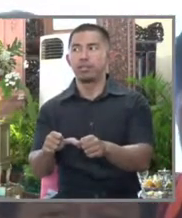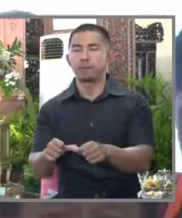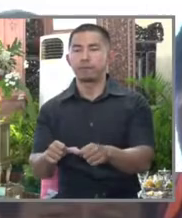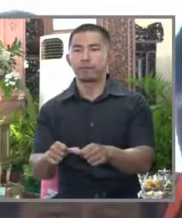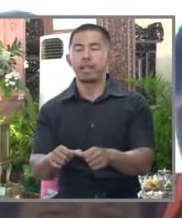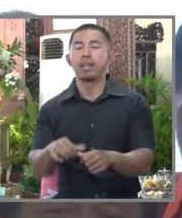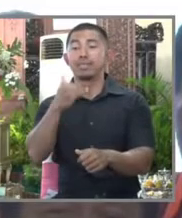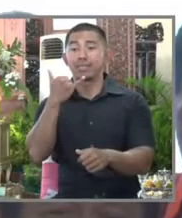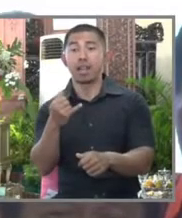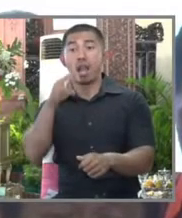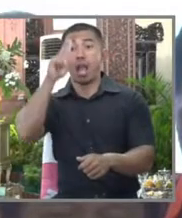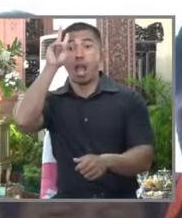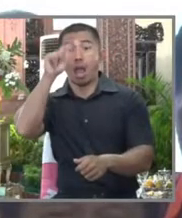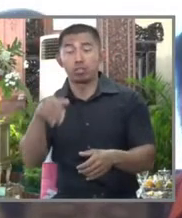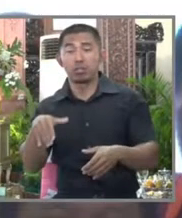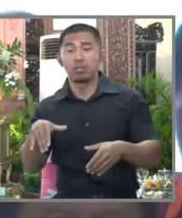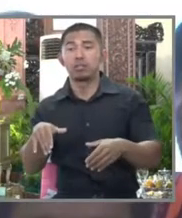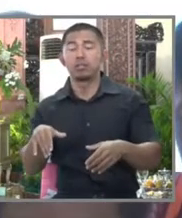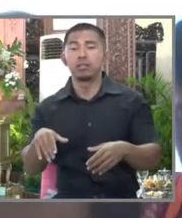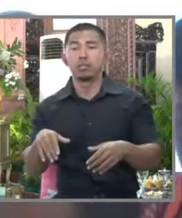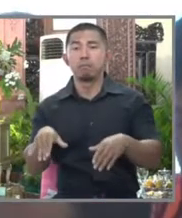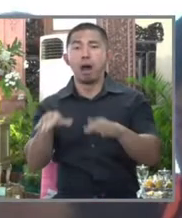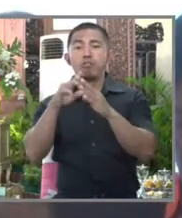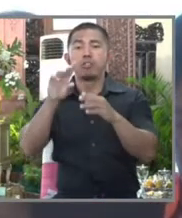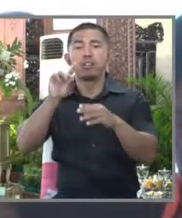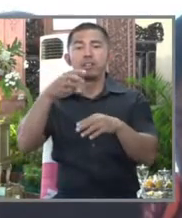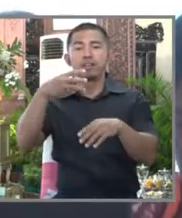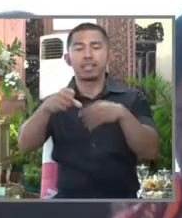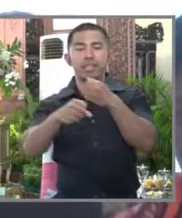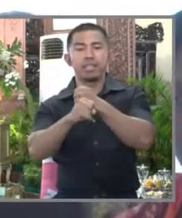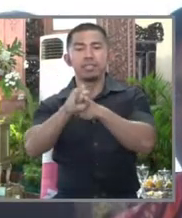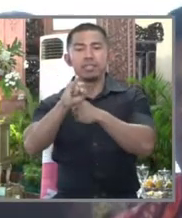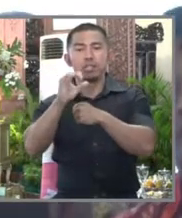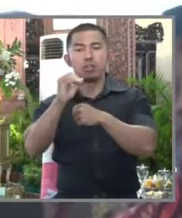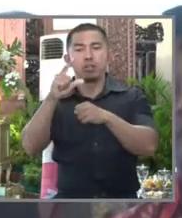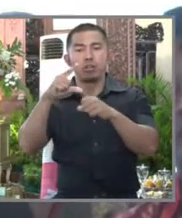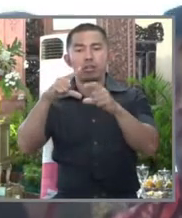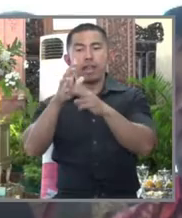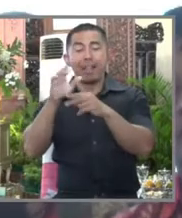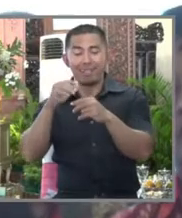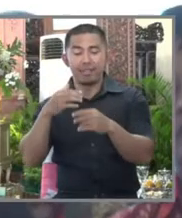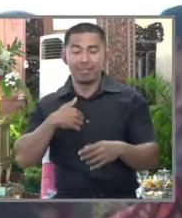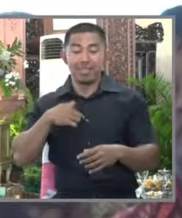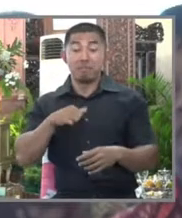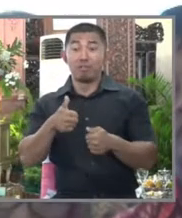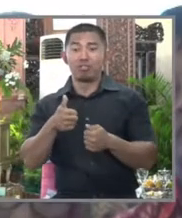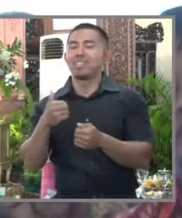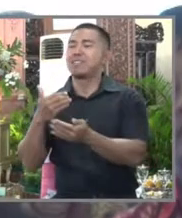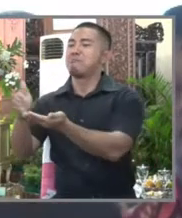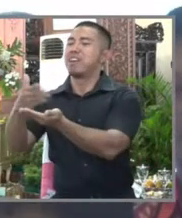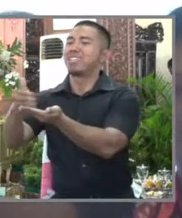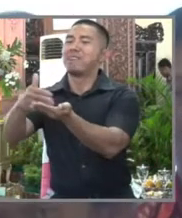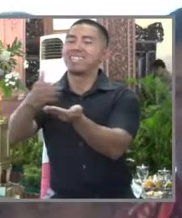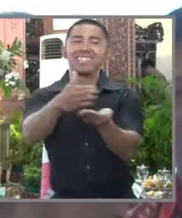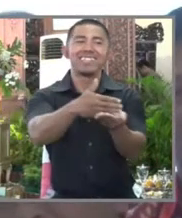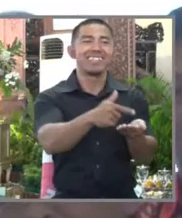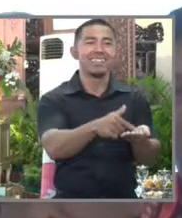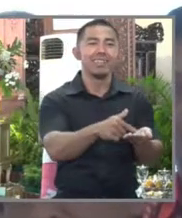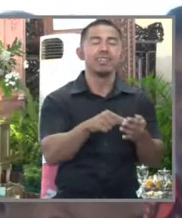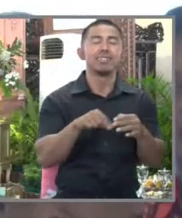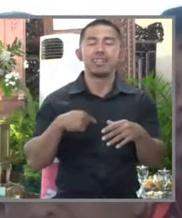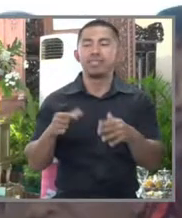kita perlu membangun regionalitas itu agar kebaikan hati itu di-share. Saya tadi terima kasih